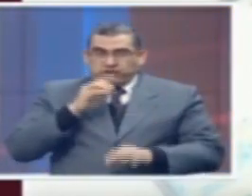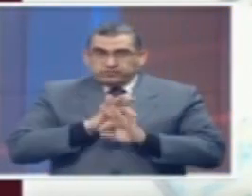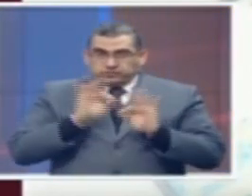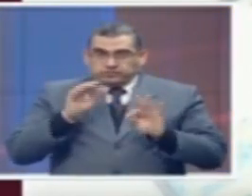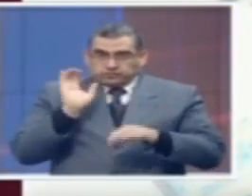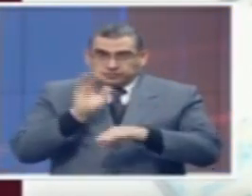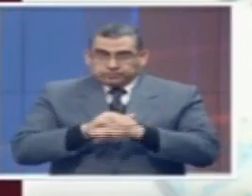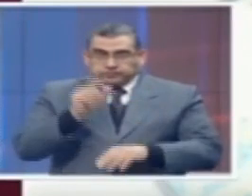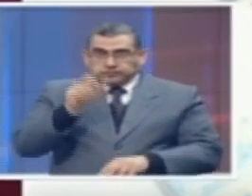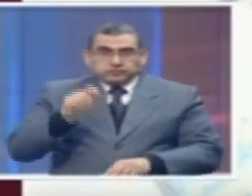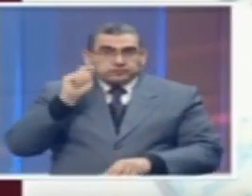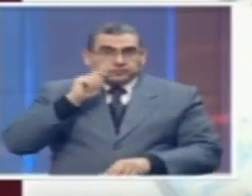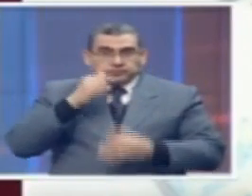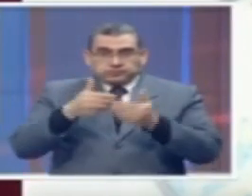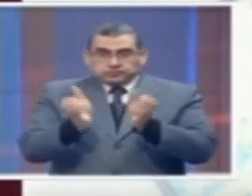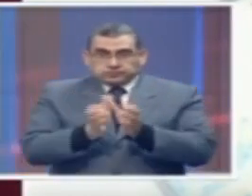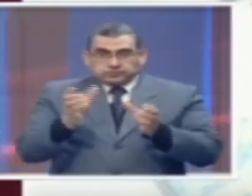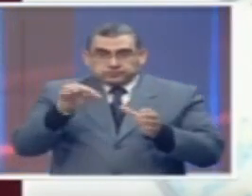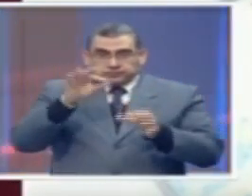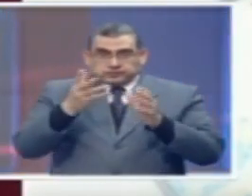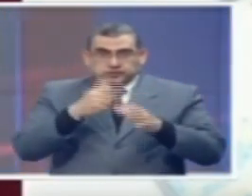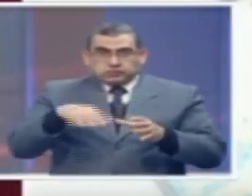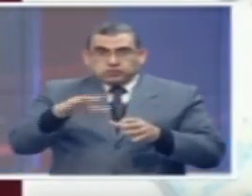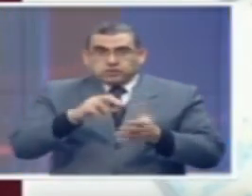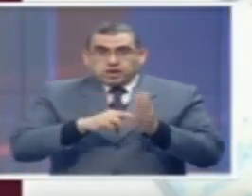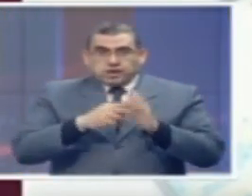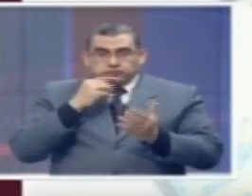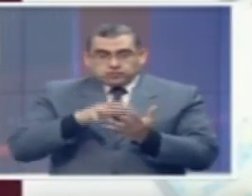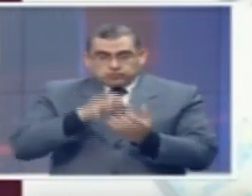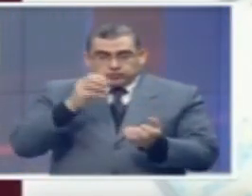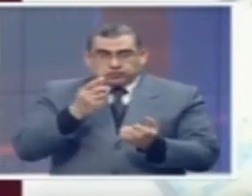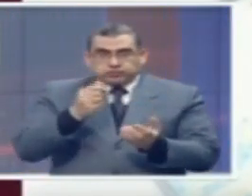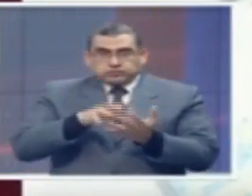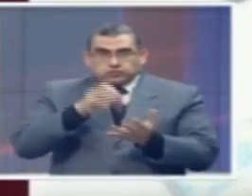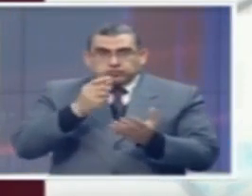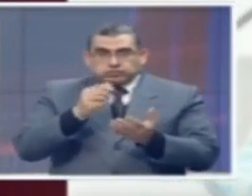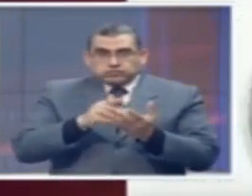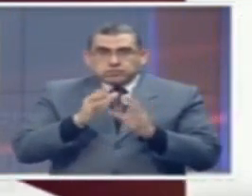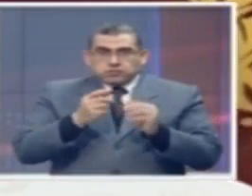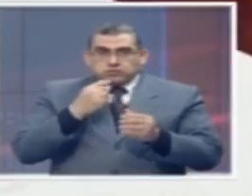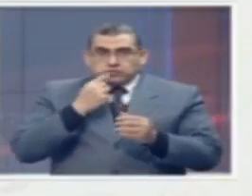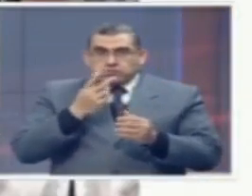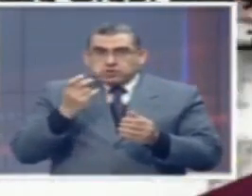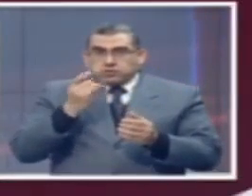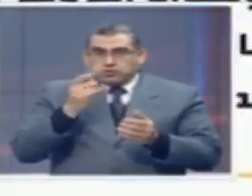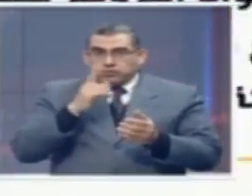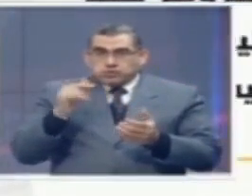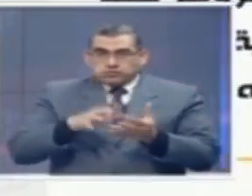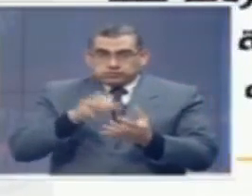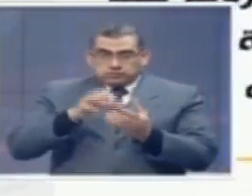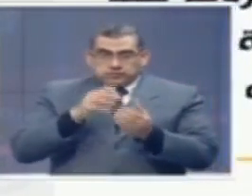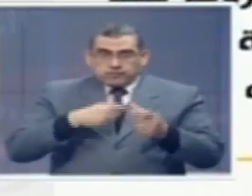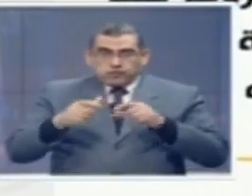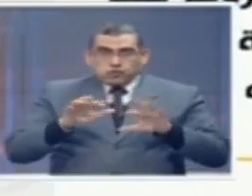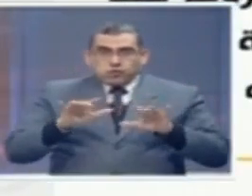في ضبط تشكيل عصابي لقيام عناصره بتقليد وترويج العملات الوطنية الورقية مستخدمين